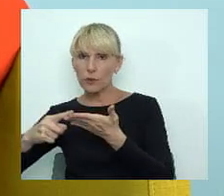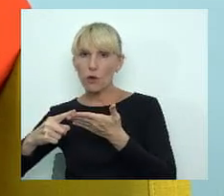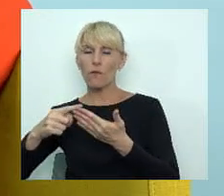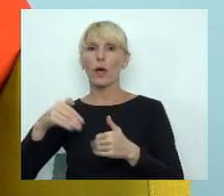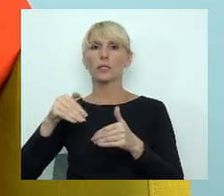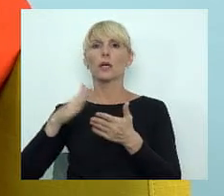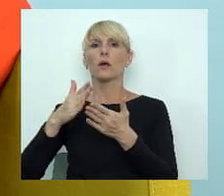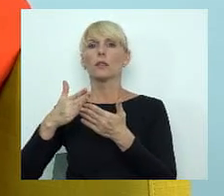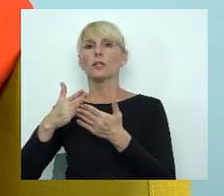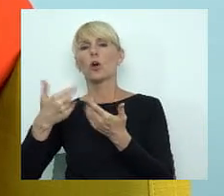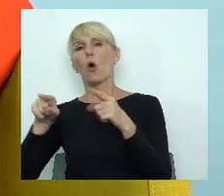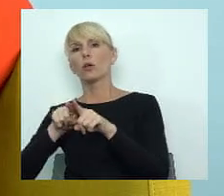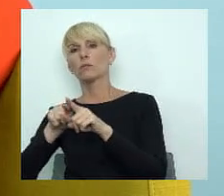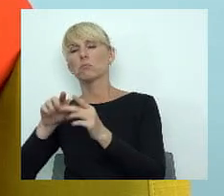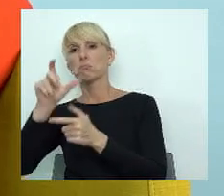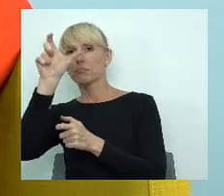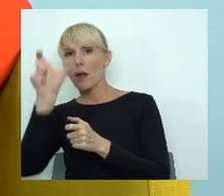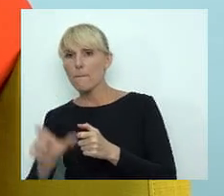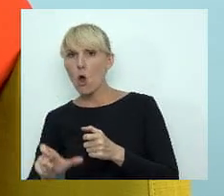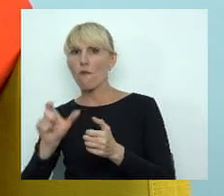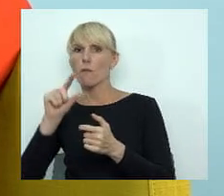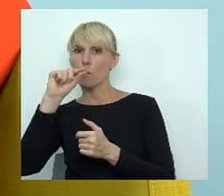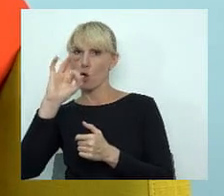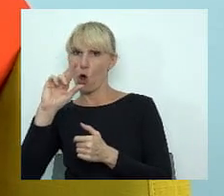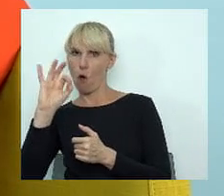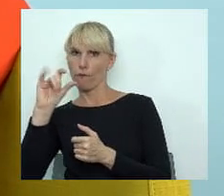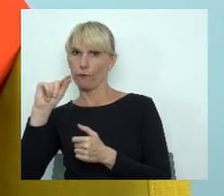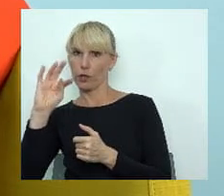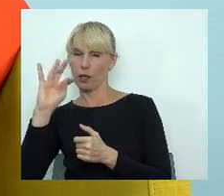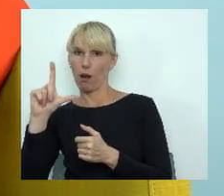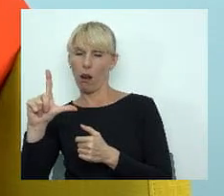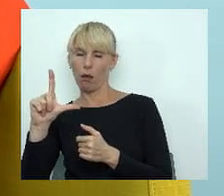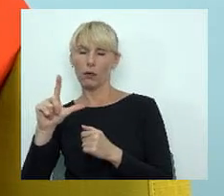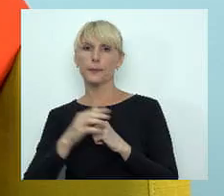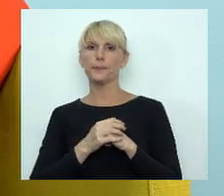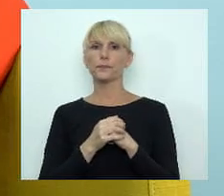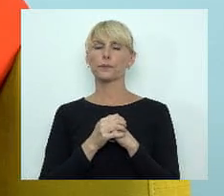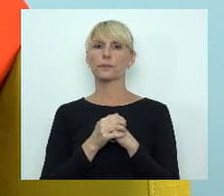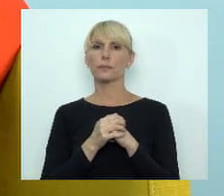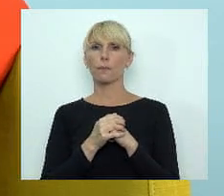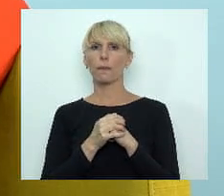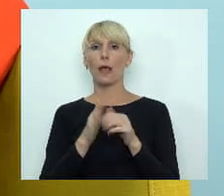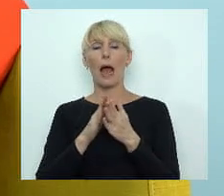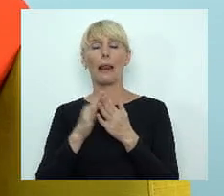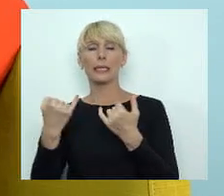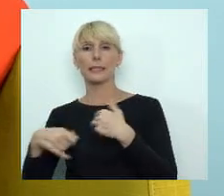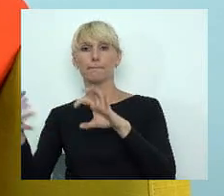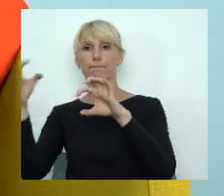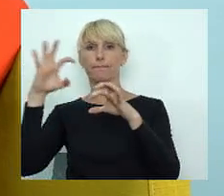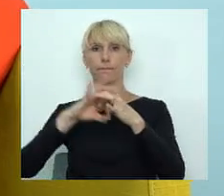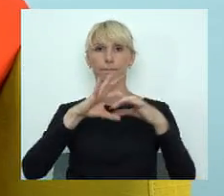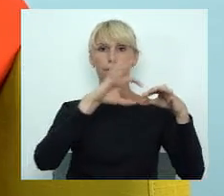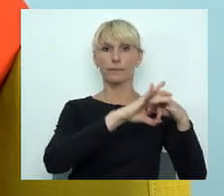prawo do niebycia profilowanym. Natomiast z drugiej strony mamy w niektórych momentach zazębiające się uprawnienia wynikające